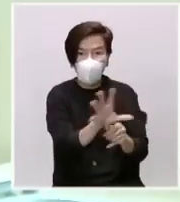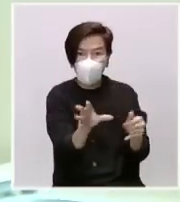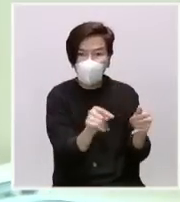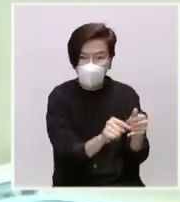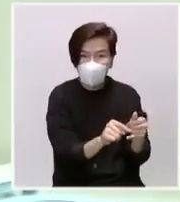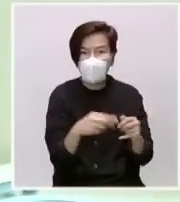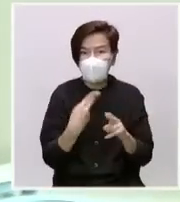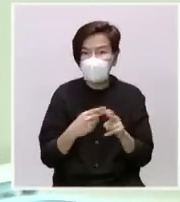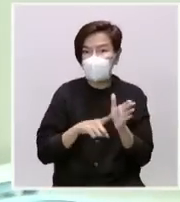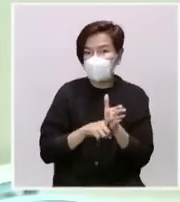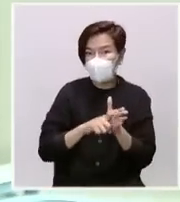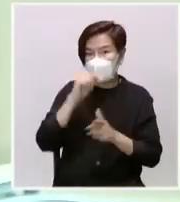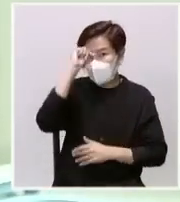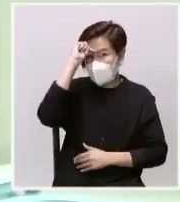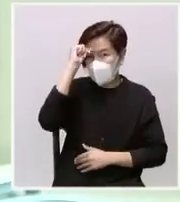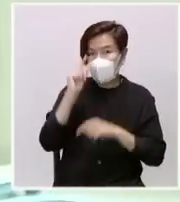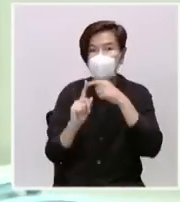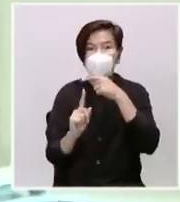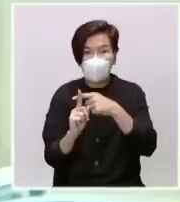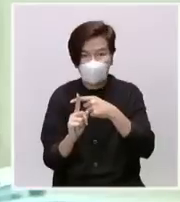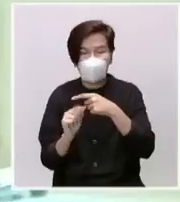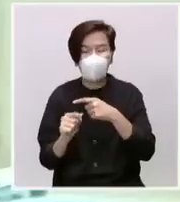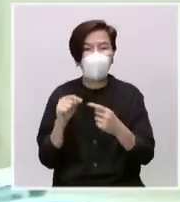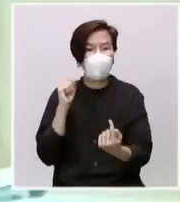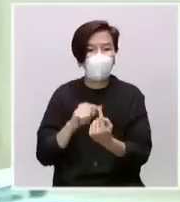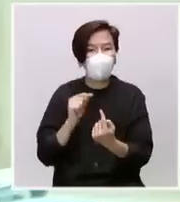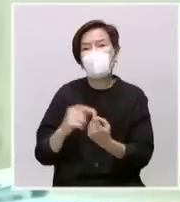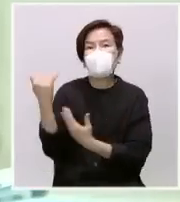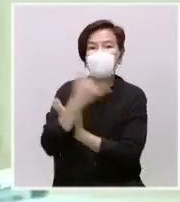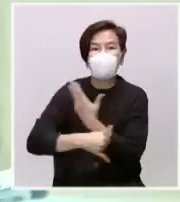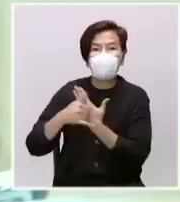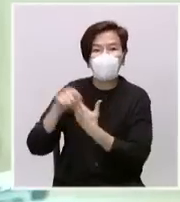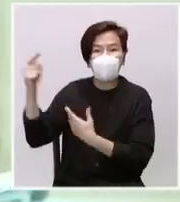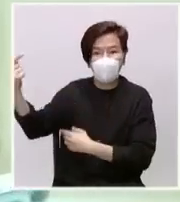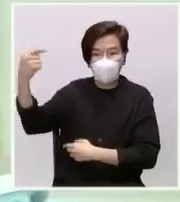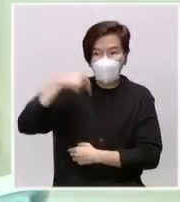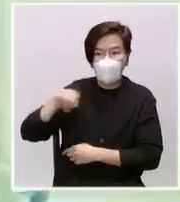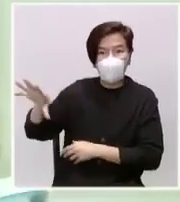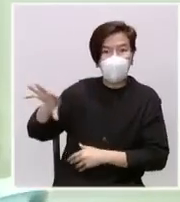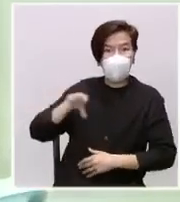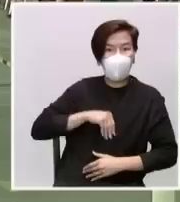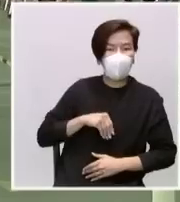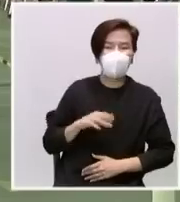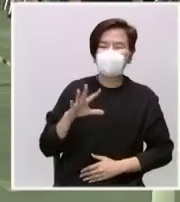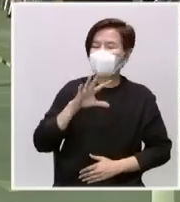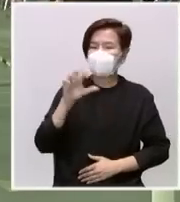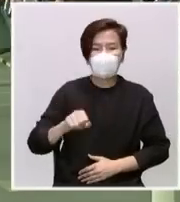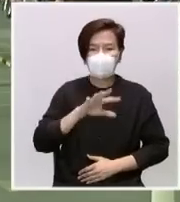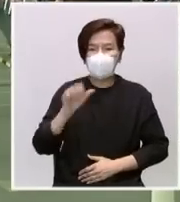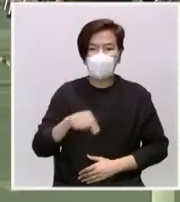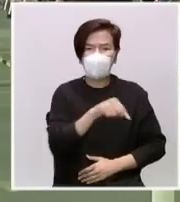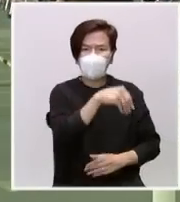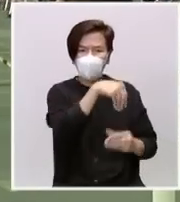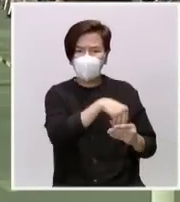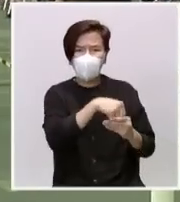ว่าเจ้าเชื้อเดลต้าพลัสในไทยไม่ได้เป็นเชื้อที่นำเข้าจากต่างประเทศครับเพราะว่าหลายคนก็สงสัยนะครับว่าผู้ป่วยเนี่ยอ